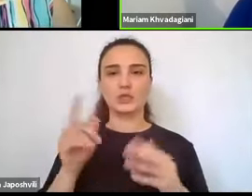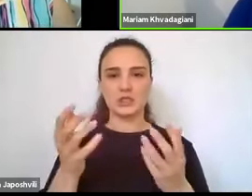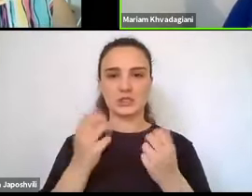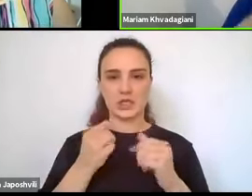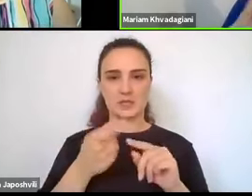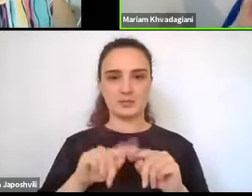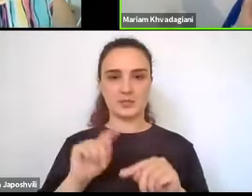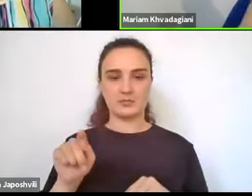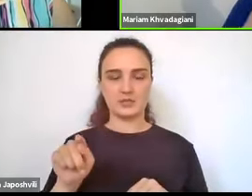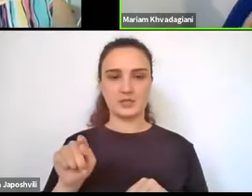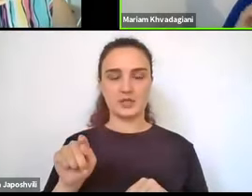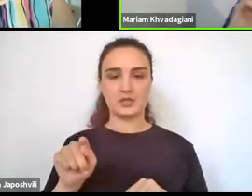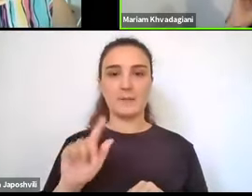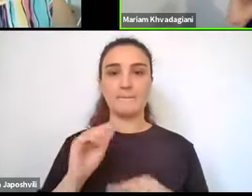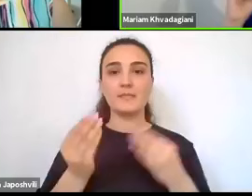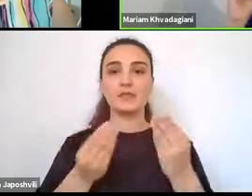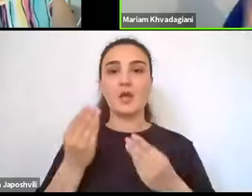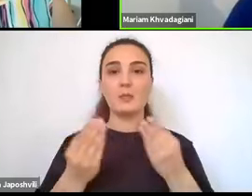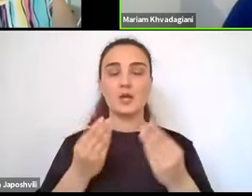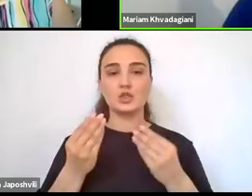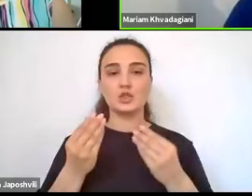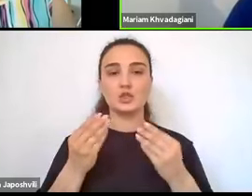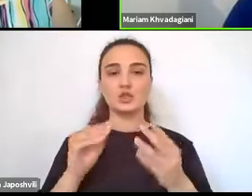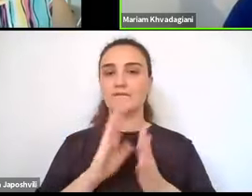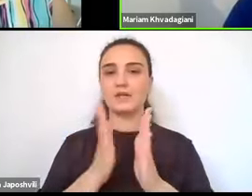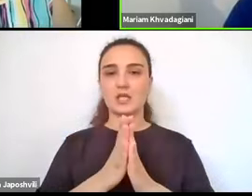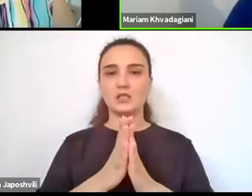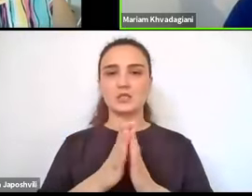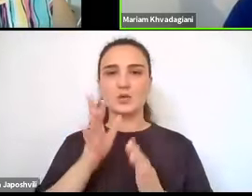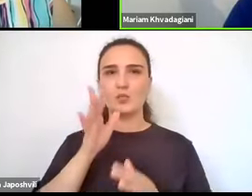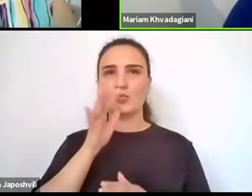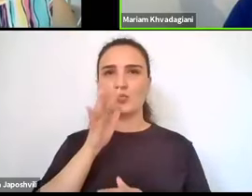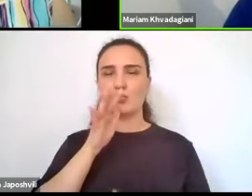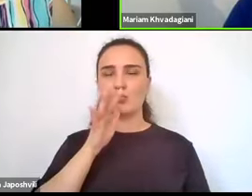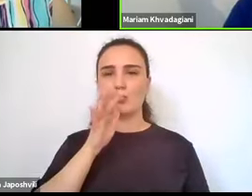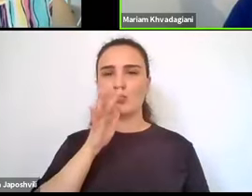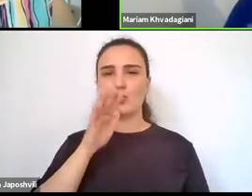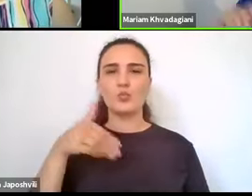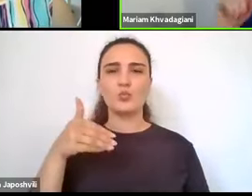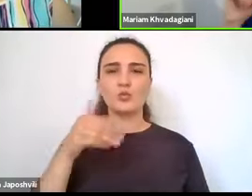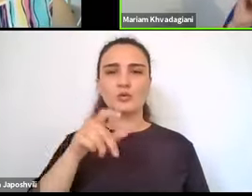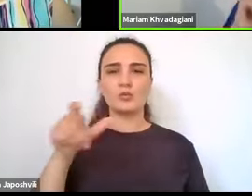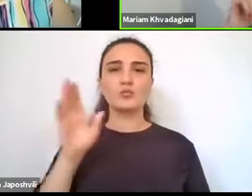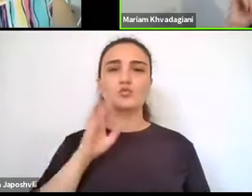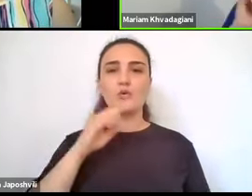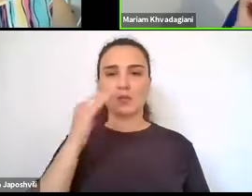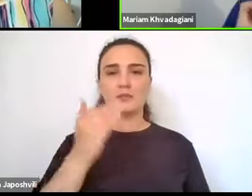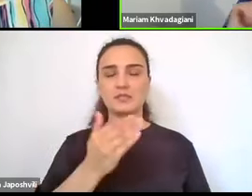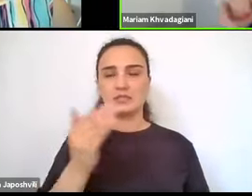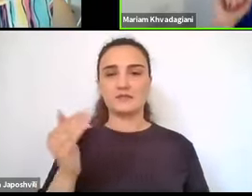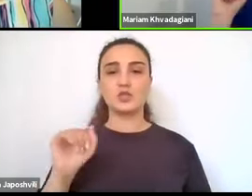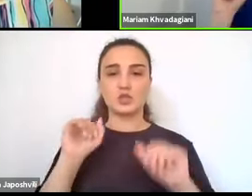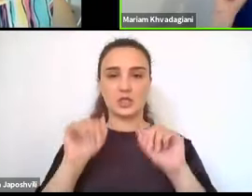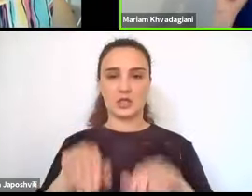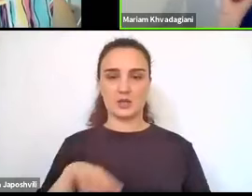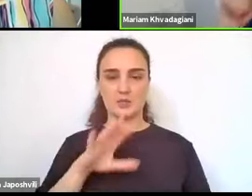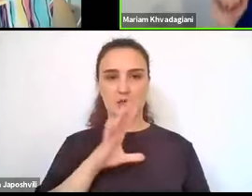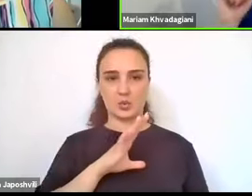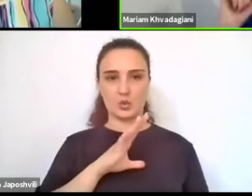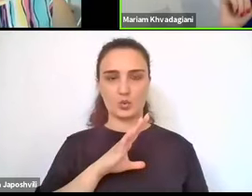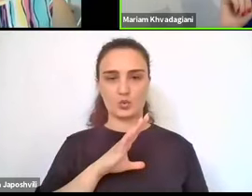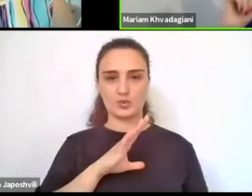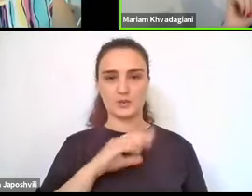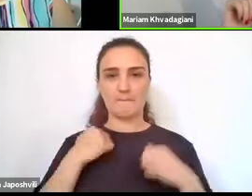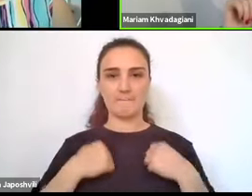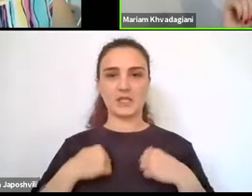ამისგან. თამაში ყველაზე მოუცლელი მშობლებისთვისაც კი შეიძლება იყოს